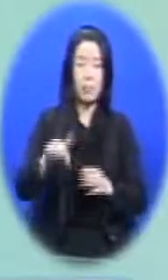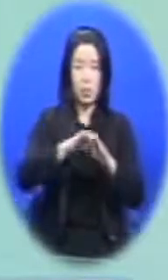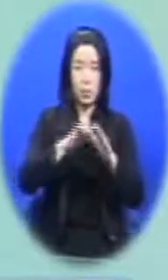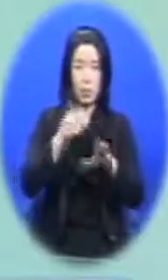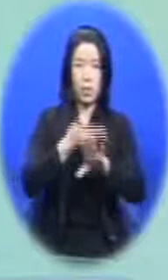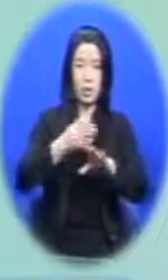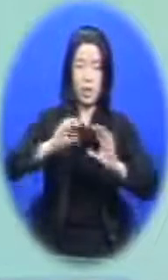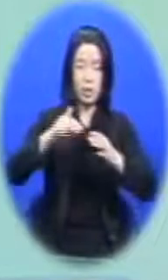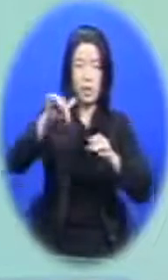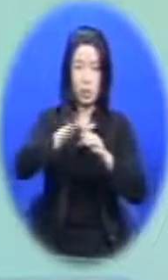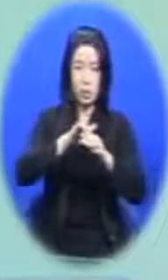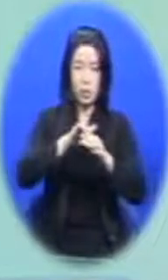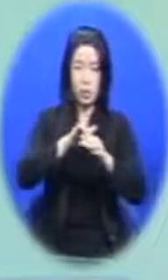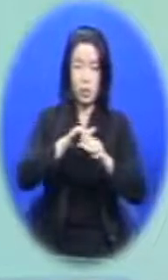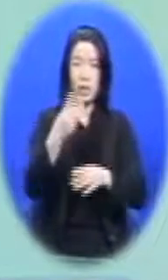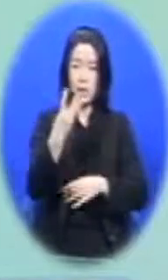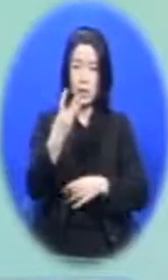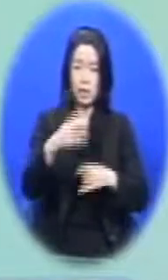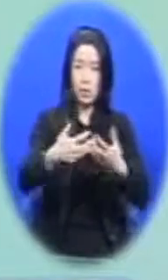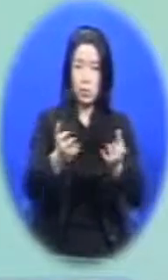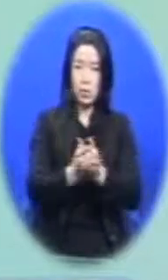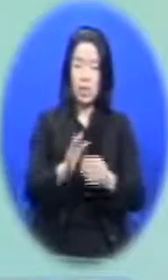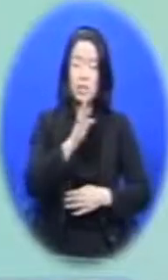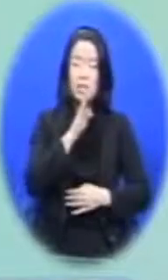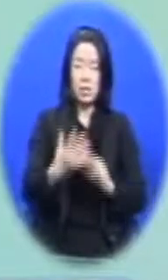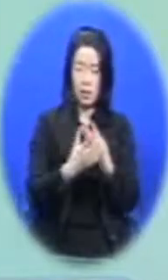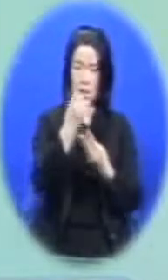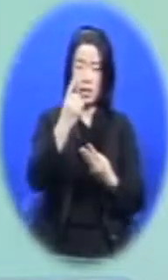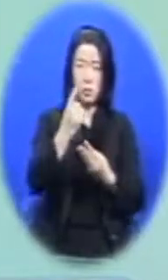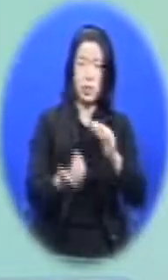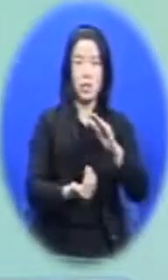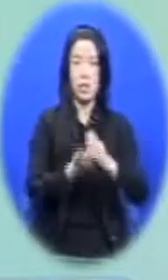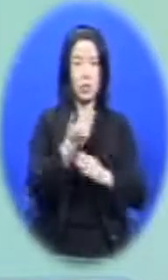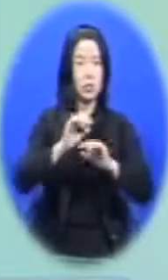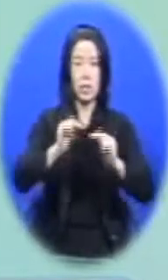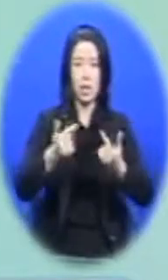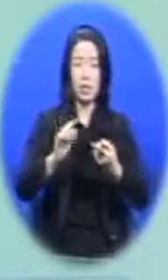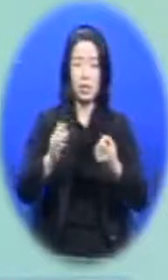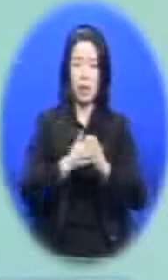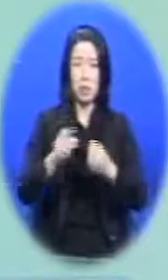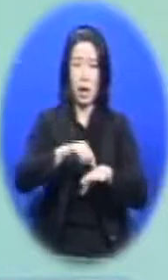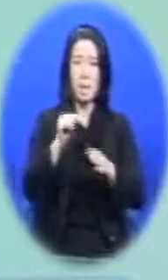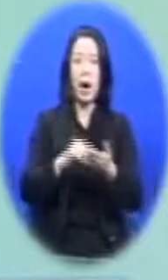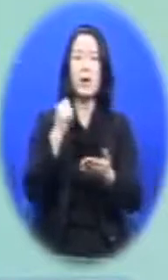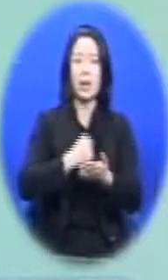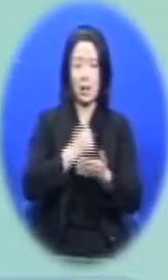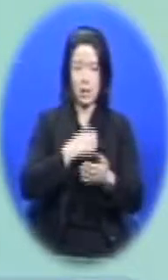외국인 기독교인들의 진정한 하나됨이 이루어지고 있지 않는 것 때문에 마음이